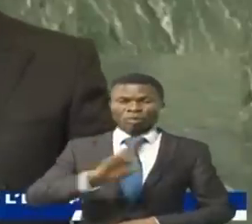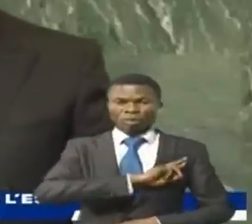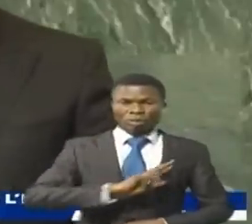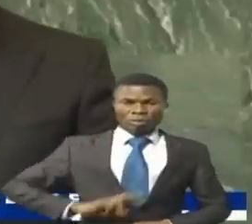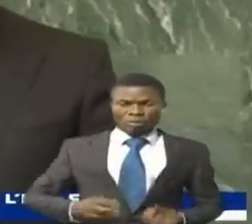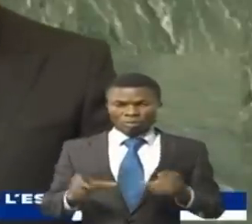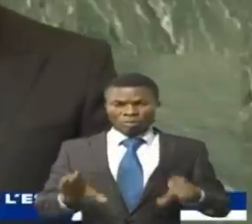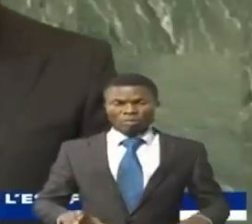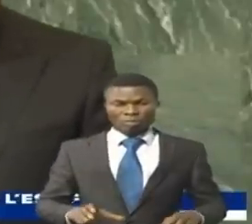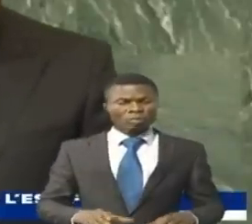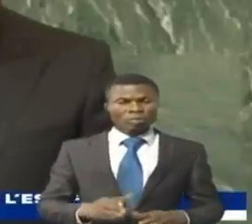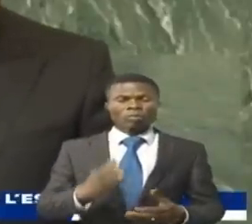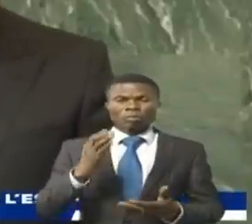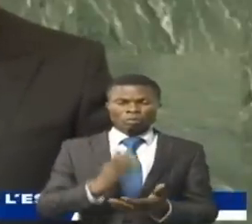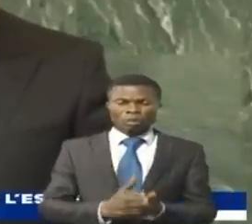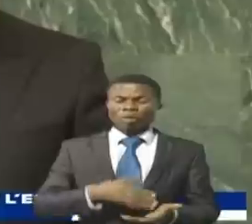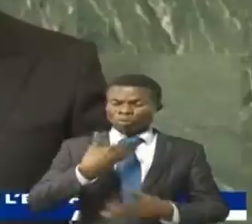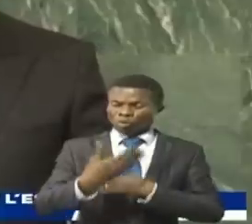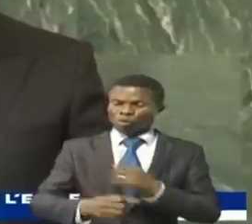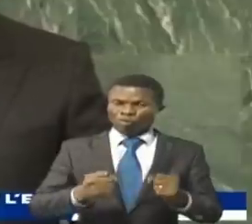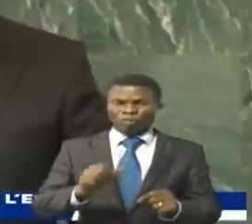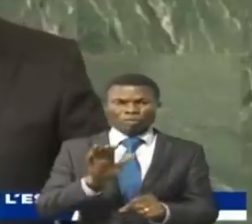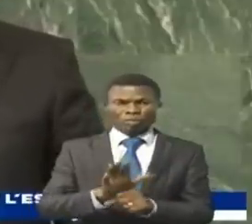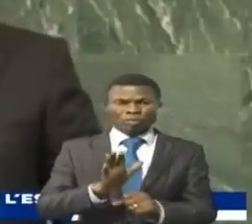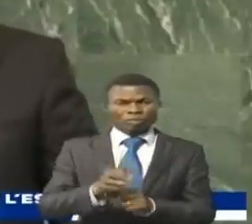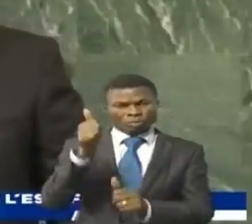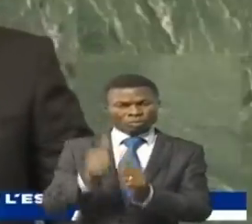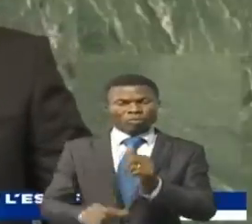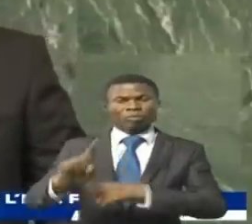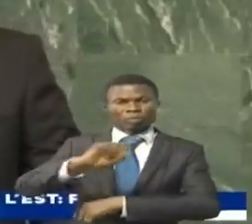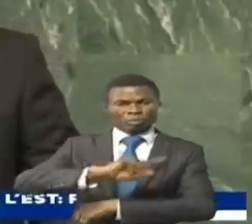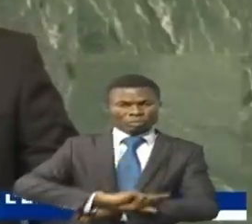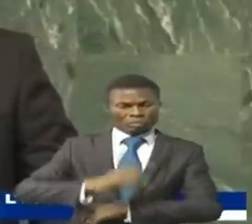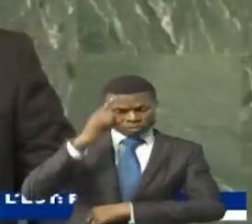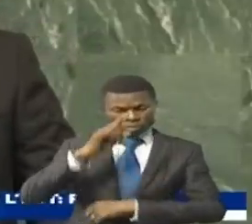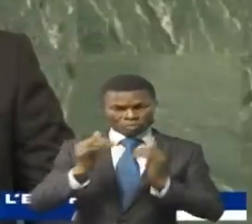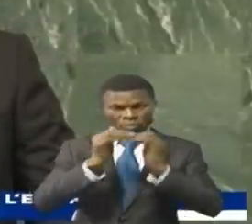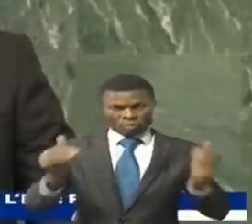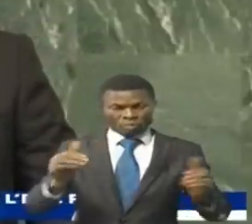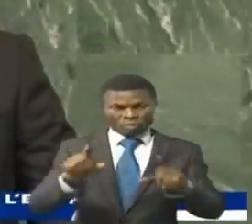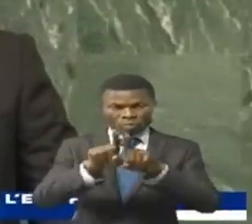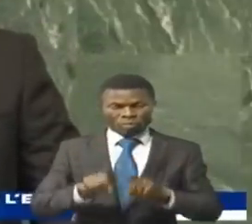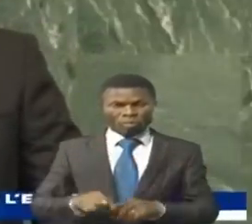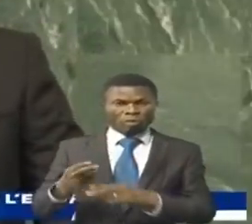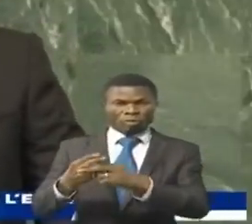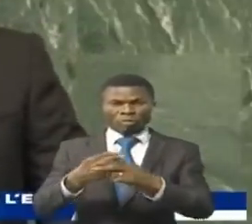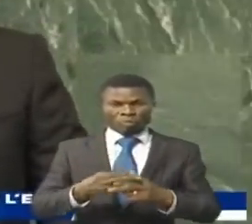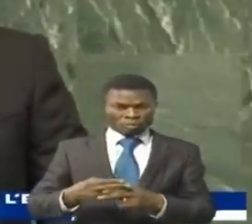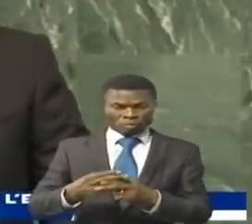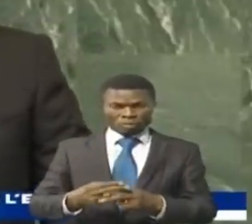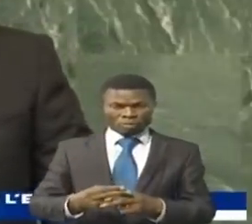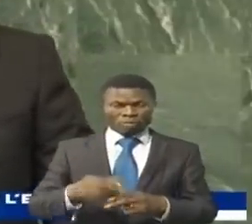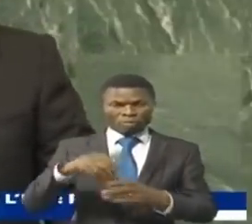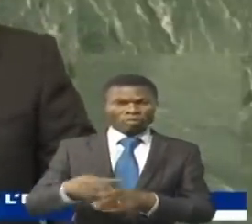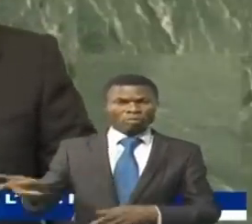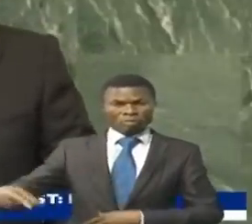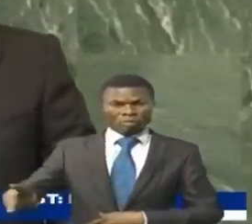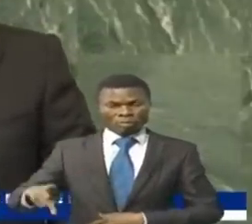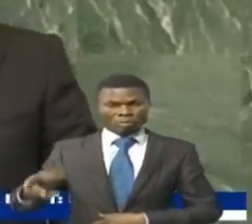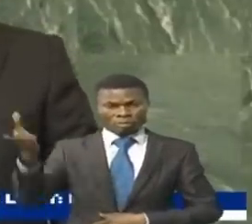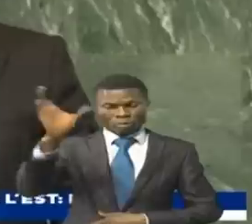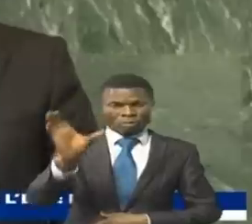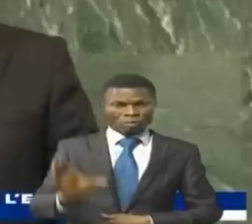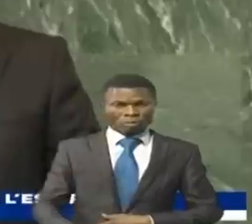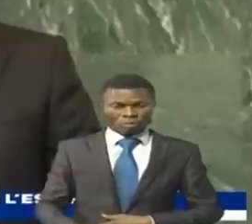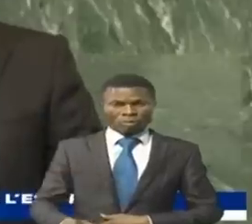de cesse de me battre chaque jour pour la paix et la sécurité dans les provinces congolaises